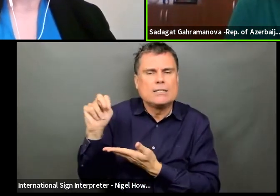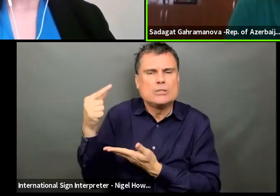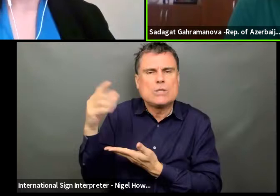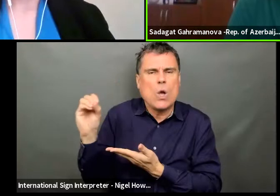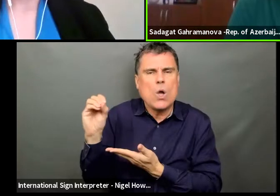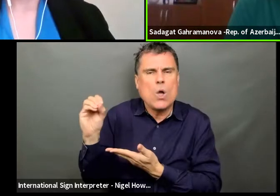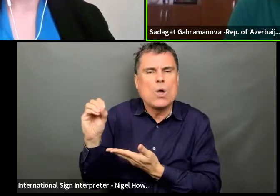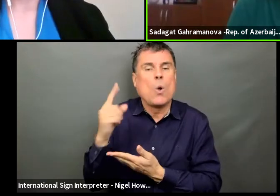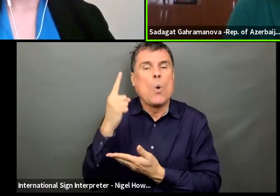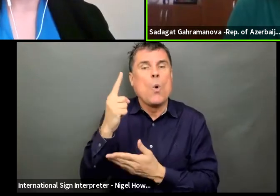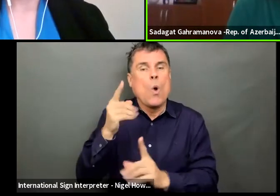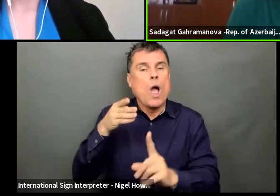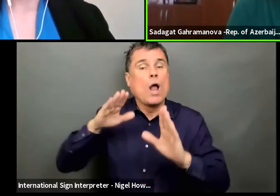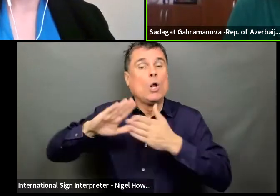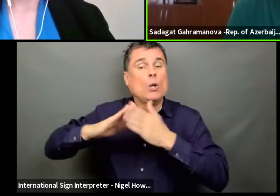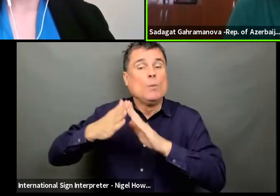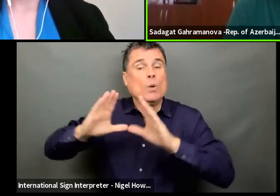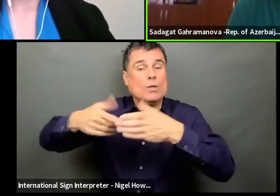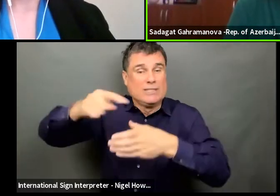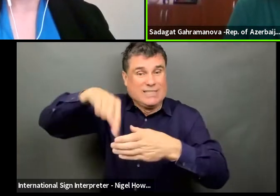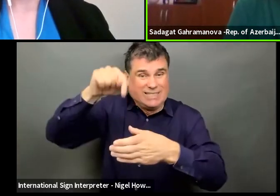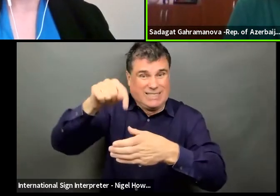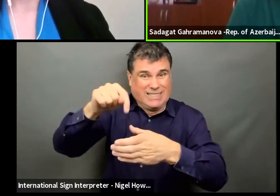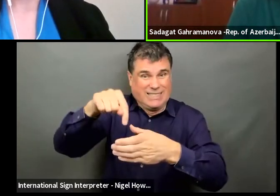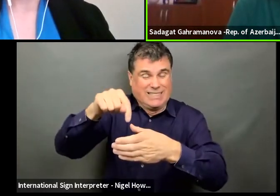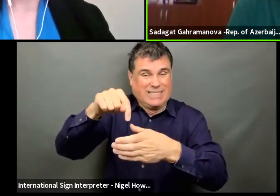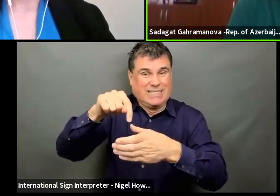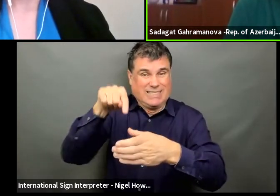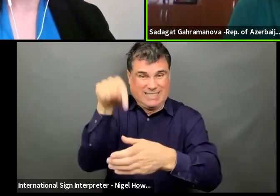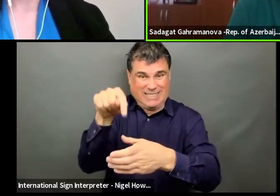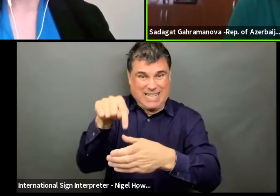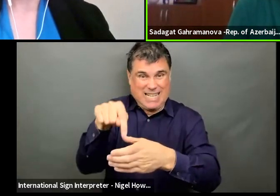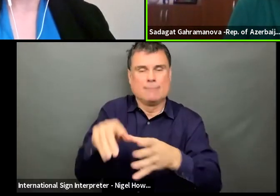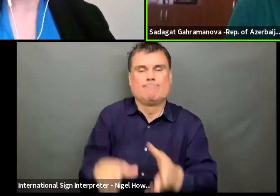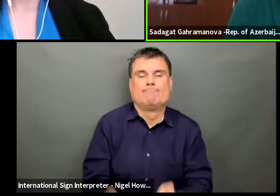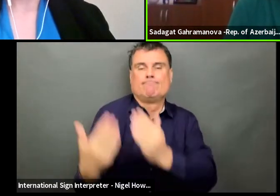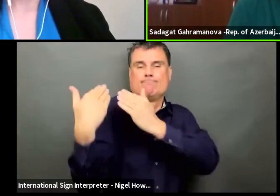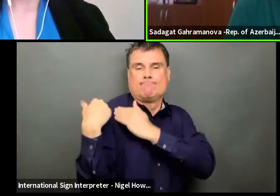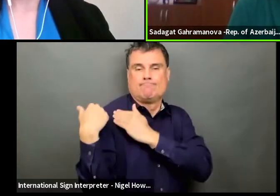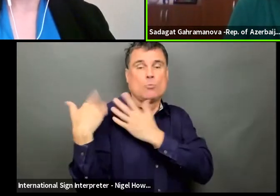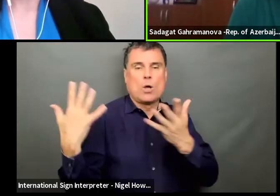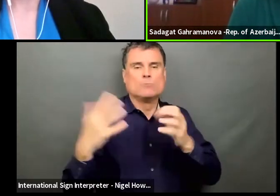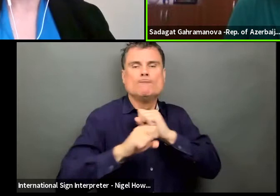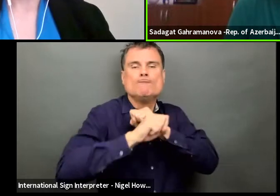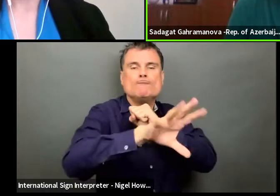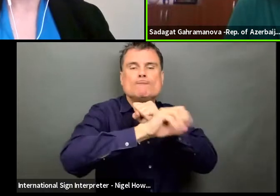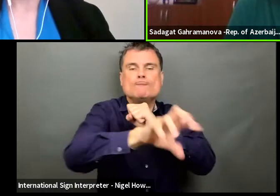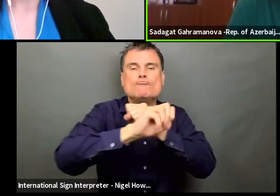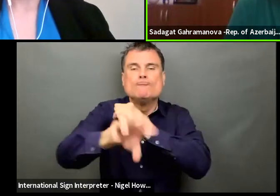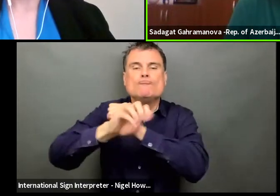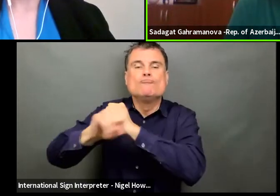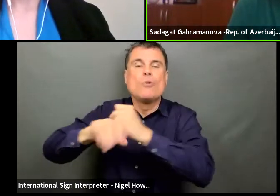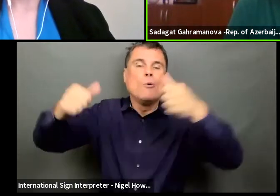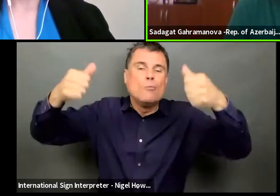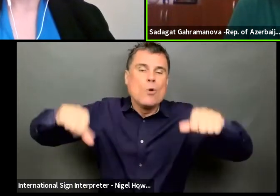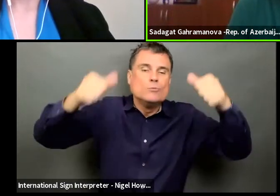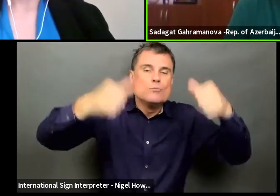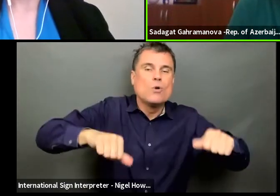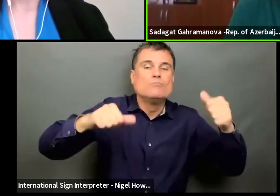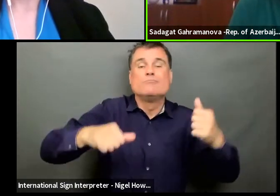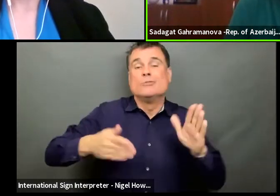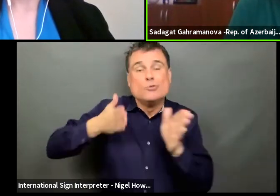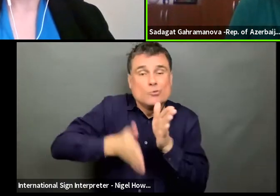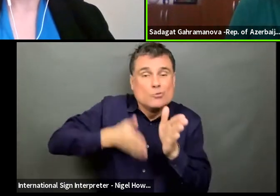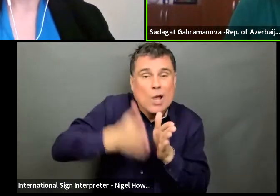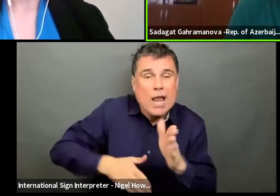рамках программе ЕС за гендерное равенство вместе против гендерных стереотипов.